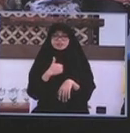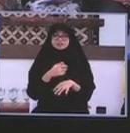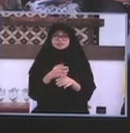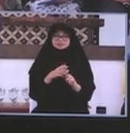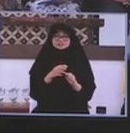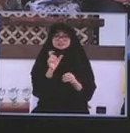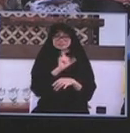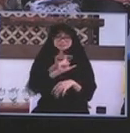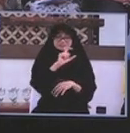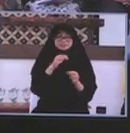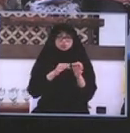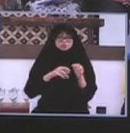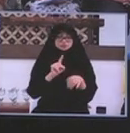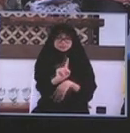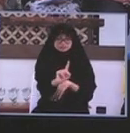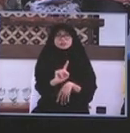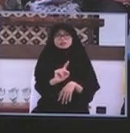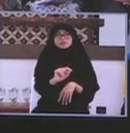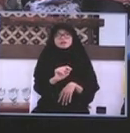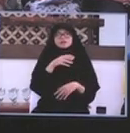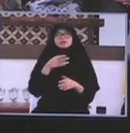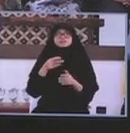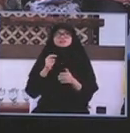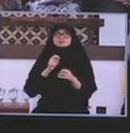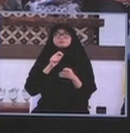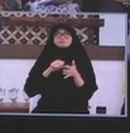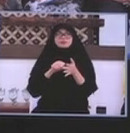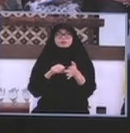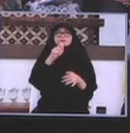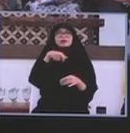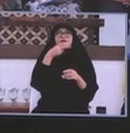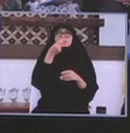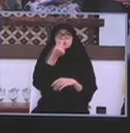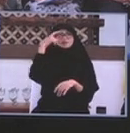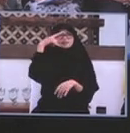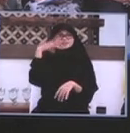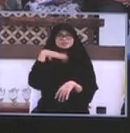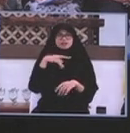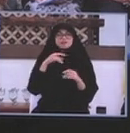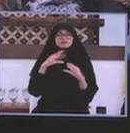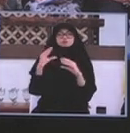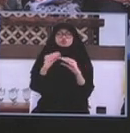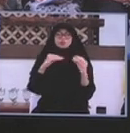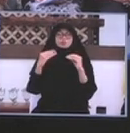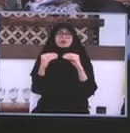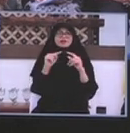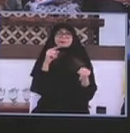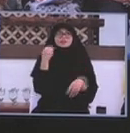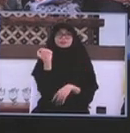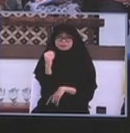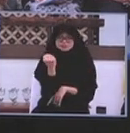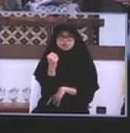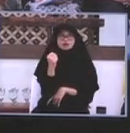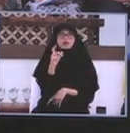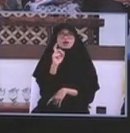selesaikan dengan dana desa selesaikan dengan cara musyawarah kalau tidak jenengan punya dua